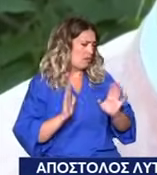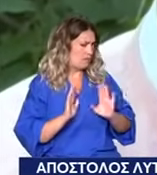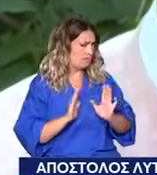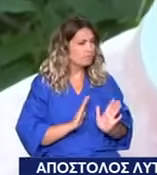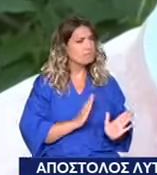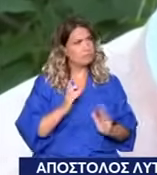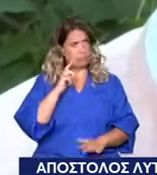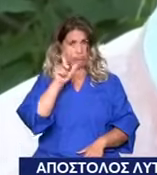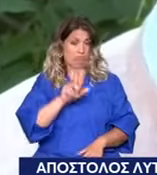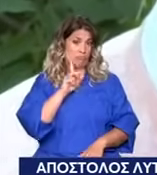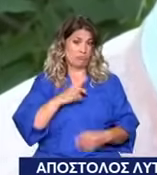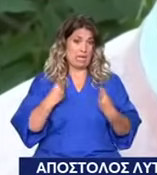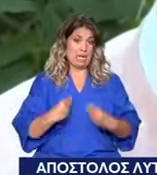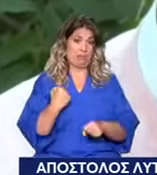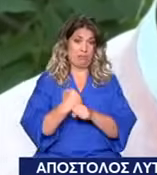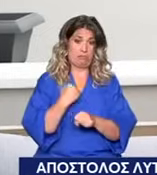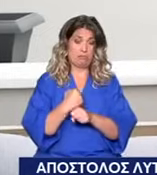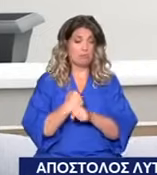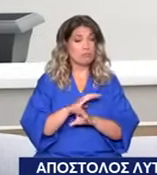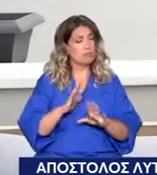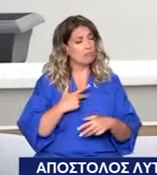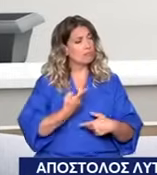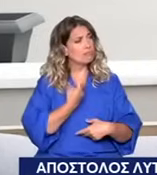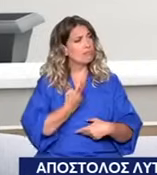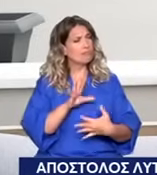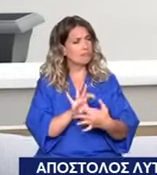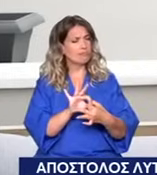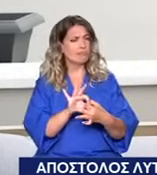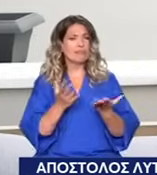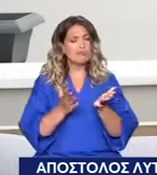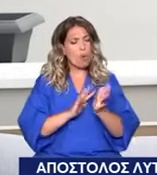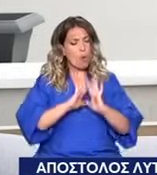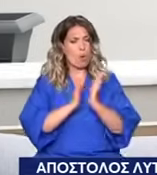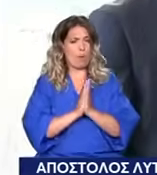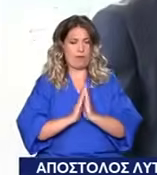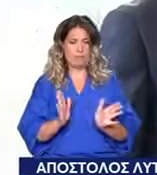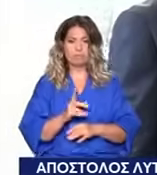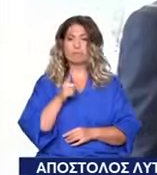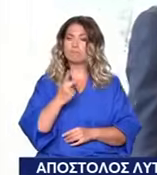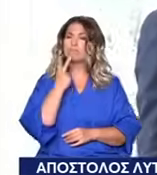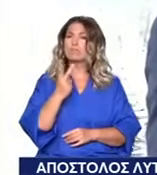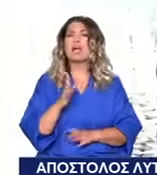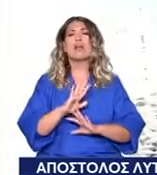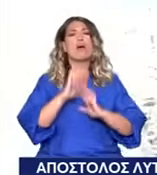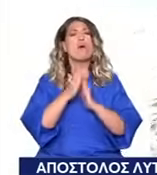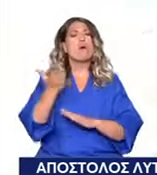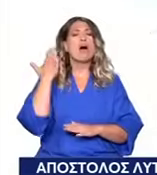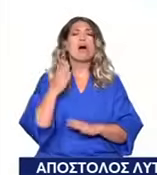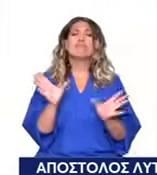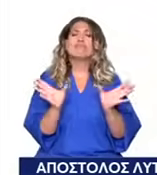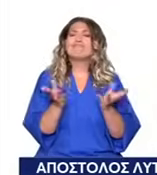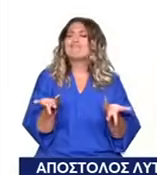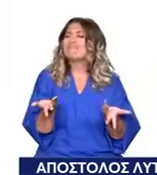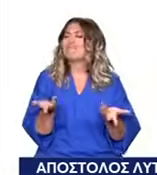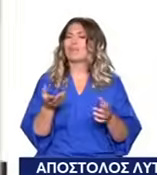δικηγόρος και μέσα στο γραφείο τα έχουμε βρει. Πληροφορίες θέλουν το ζευγάρι να είχε μοιράσει τα πάντα, από λογαριασμούς, χρήματα και